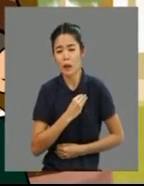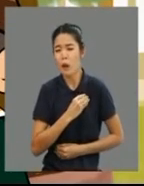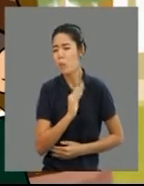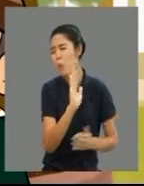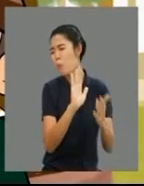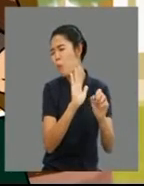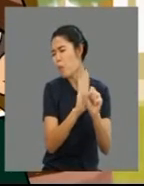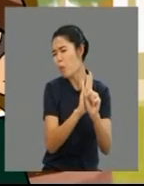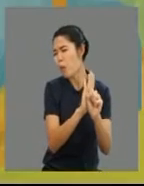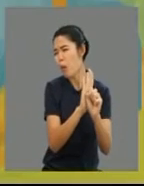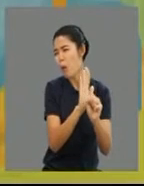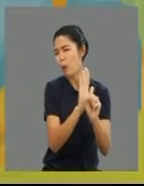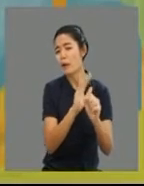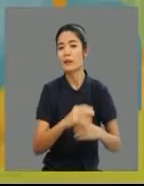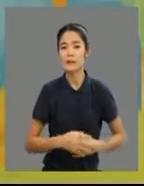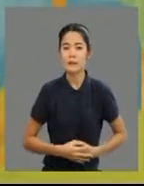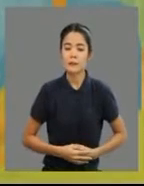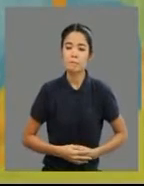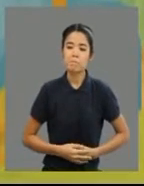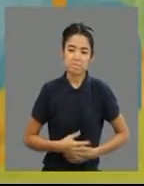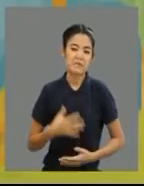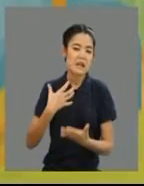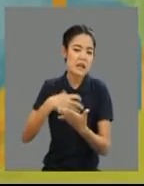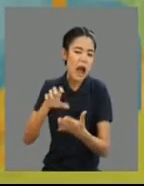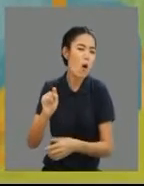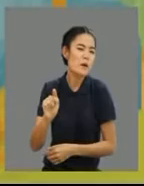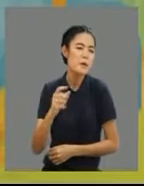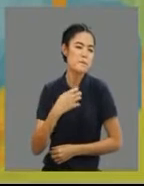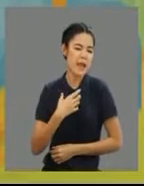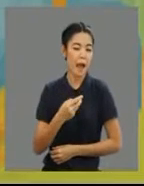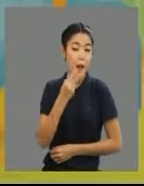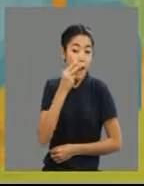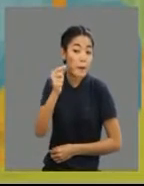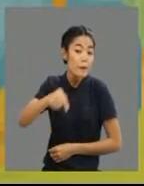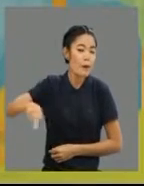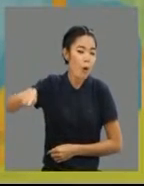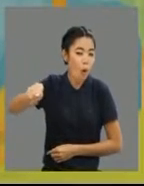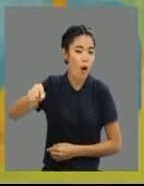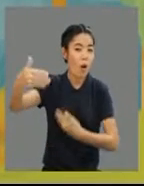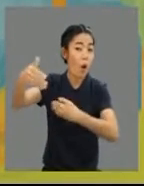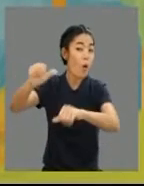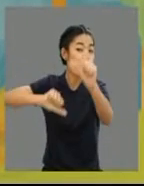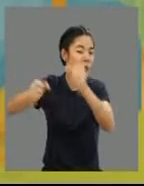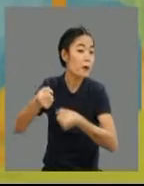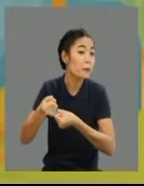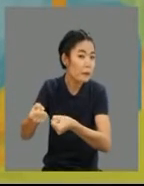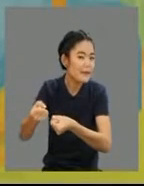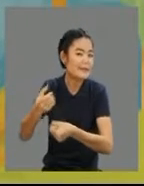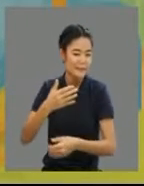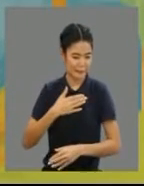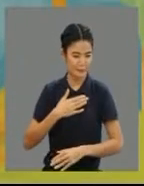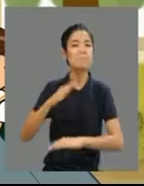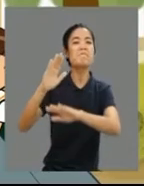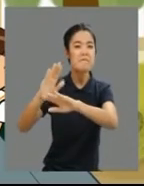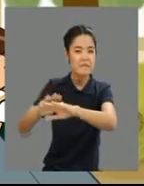เล่าเถอะพี่หนึ่ง จริงๆพี่ก็ไม่อยากเล่าหรอกแต่เห็นพวกนายกำลังจะไปทำความสะอาดที่ห้องนั้นก็เลยเตือน